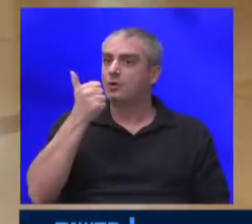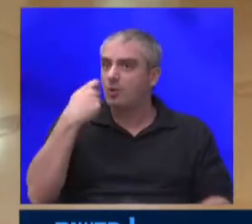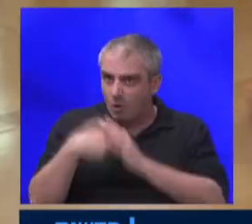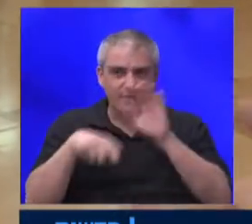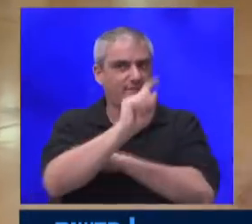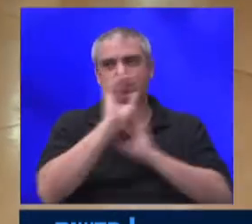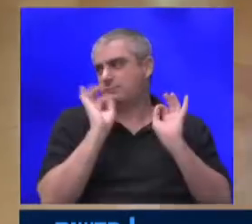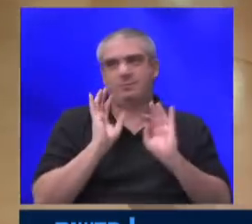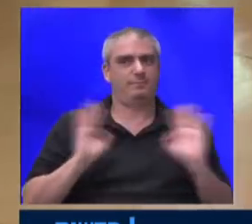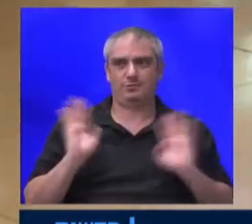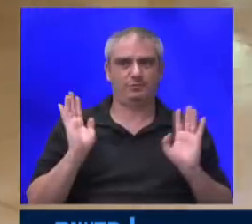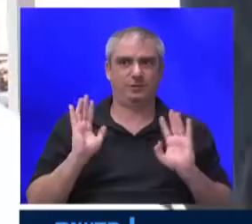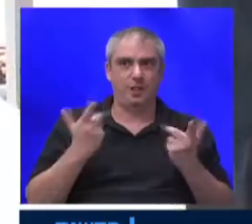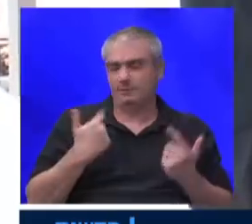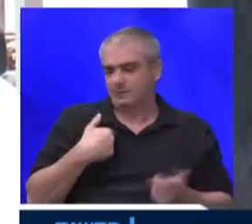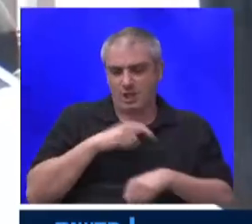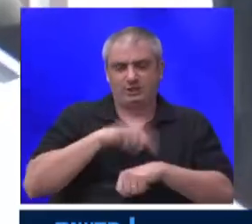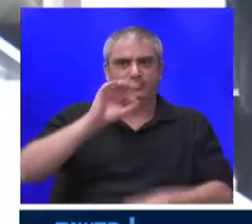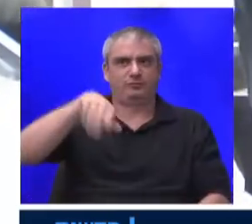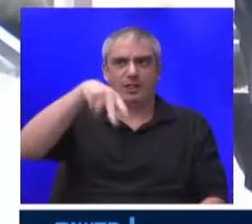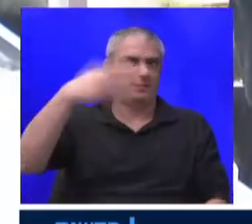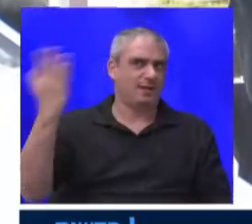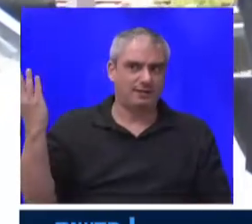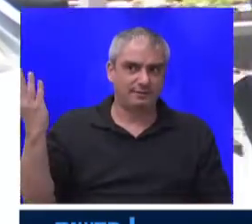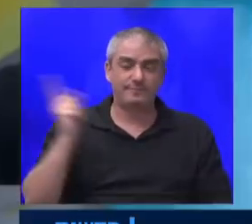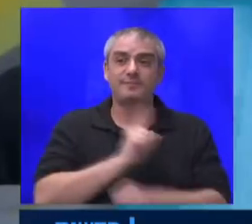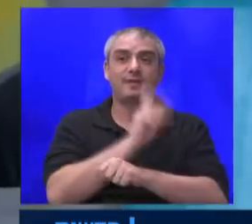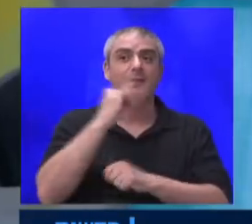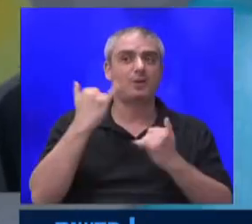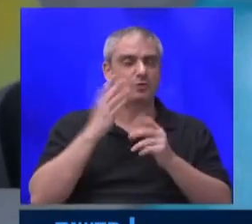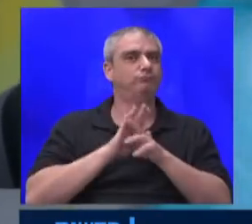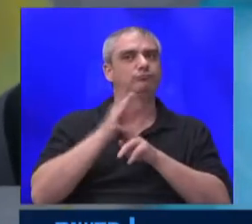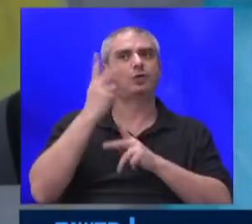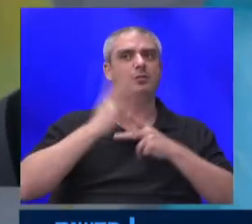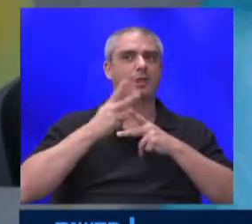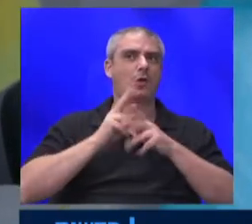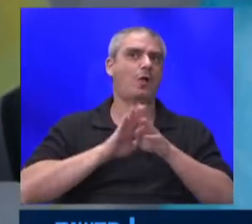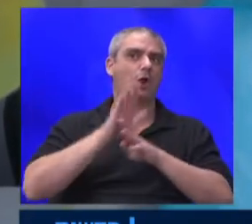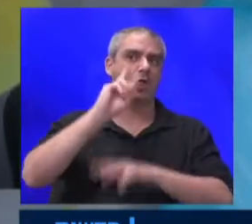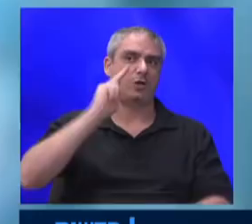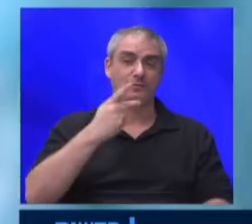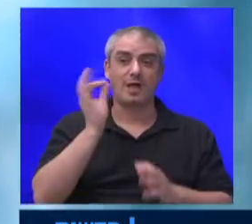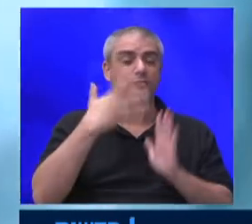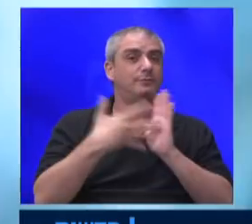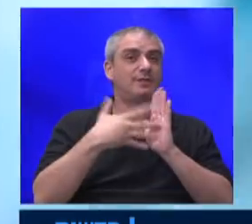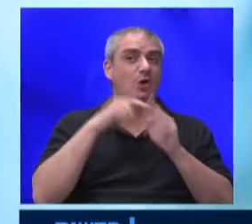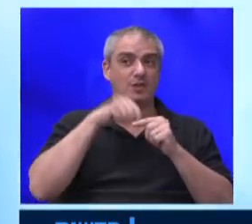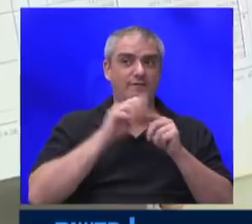ככה. כי זה לא זמן לטייל. בינתיים גם היום ניכר את העלייה בתחלואה. שיעור הבדיקות החיוביות זינק אתמול